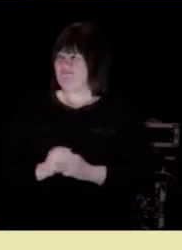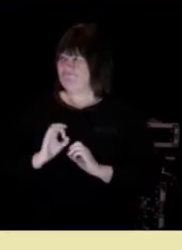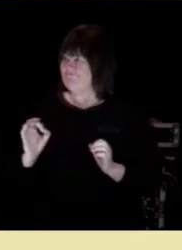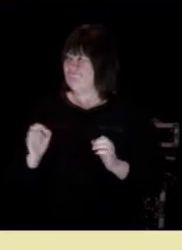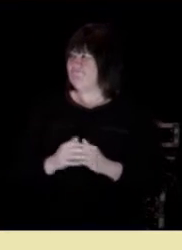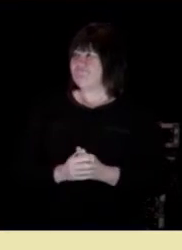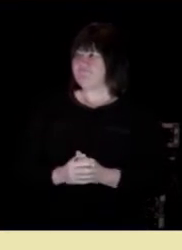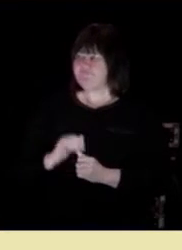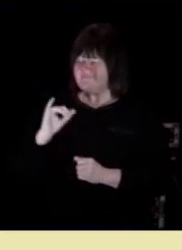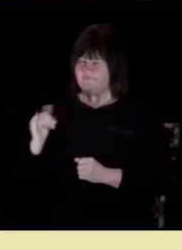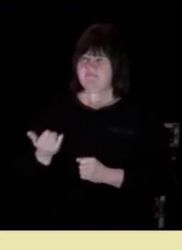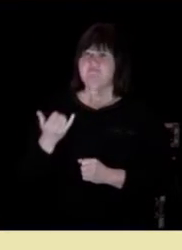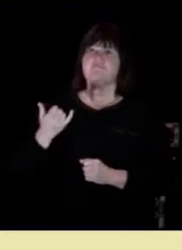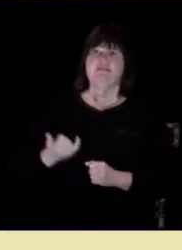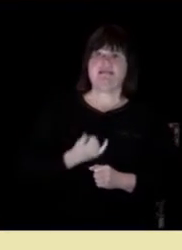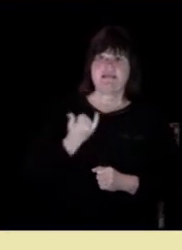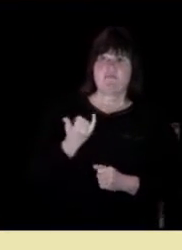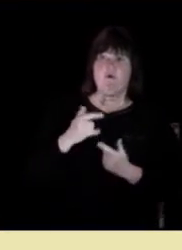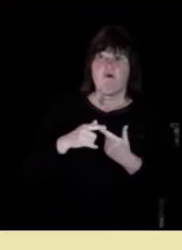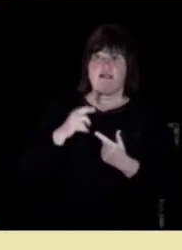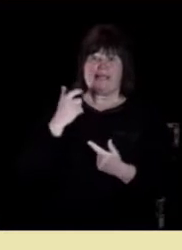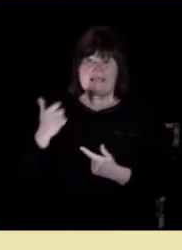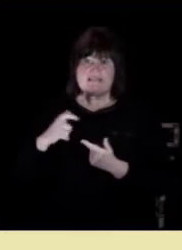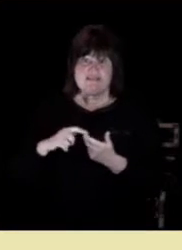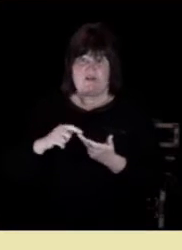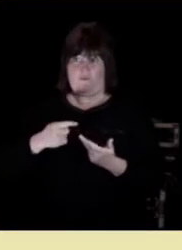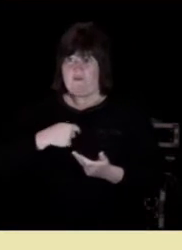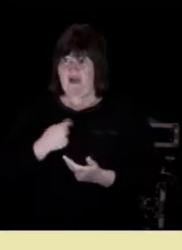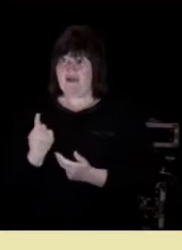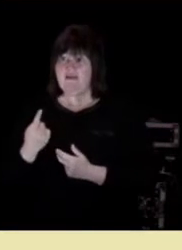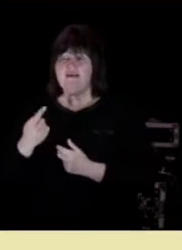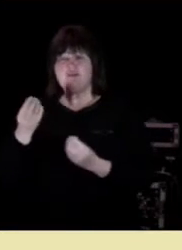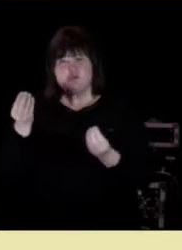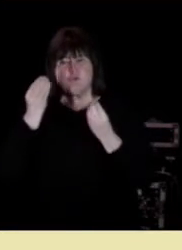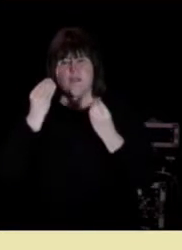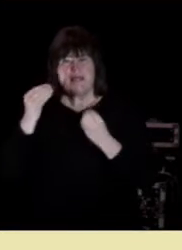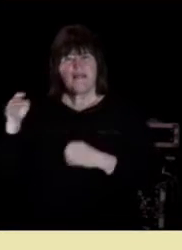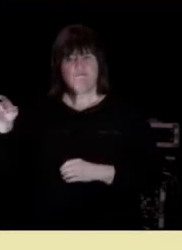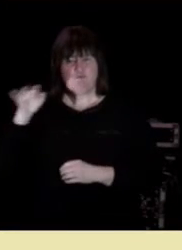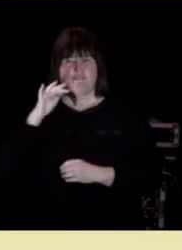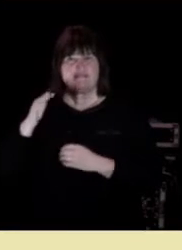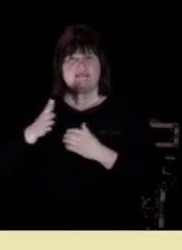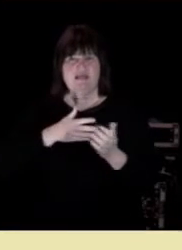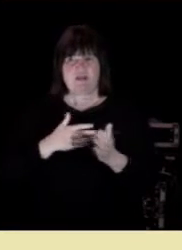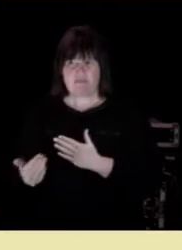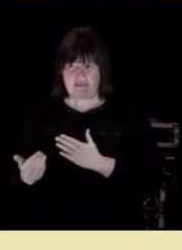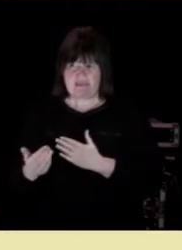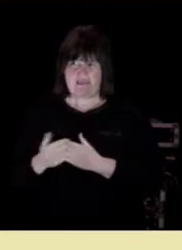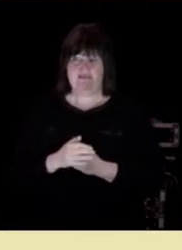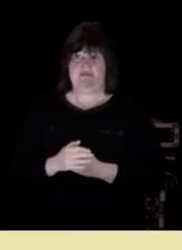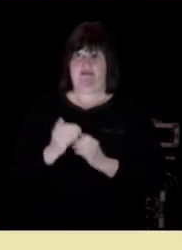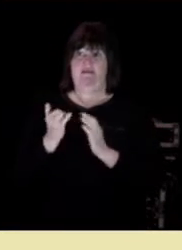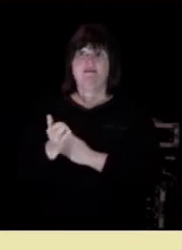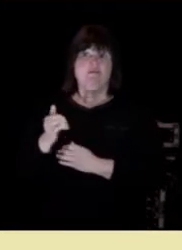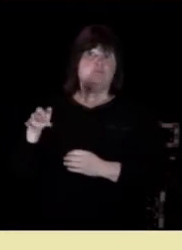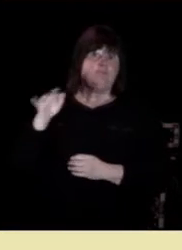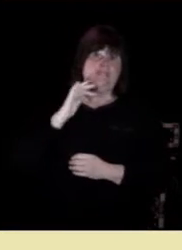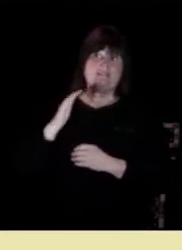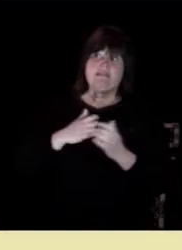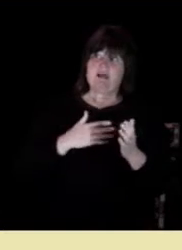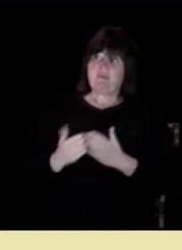Ja, Ingeborg og Gisle og jeg, vi studerer da musikkterapi. Og i musikkterapi så jobber